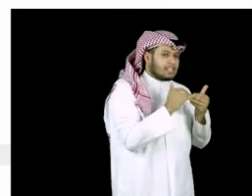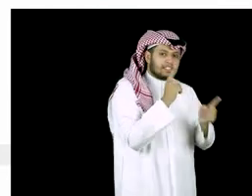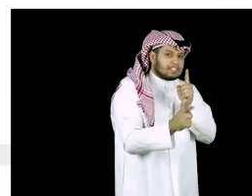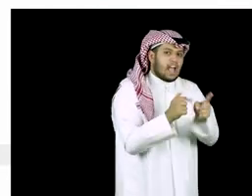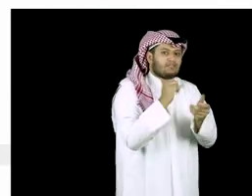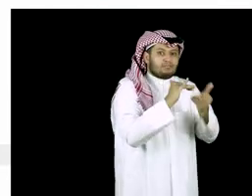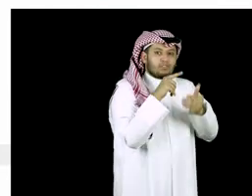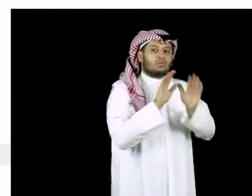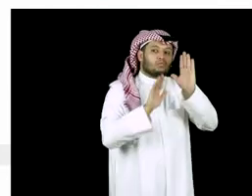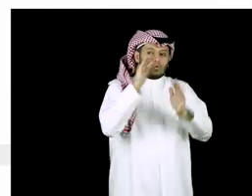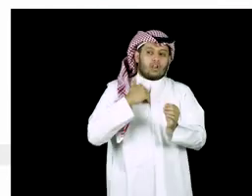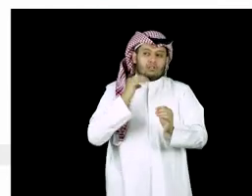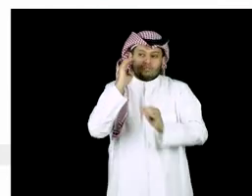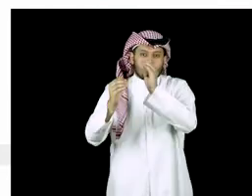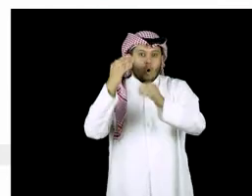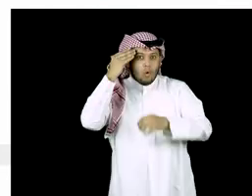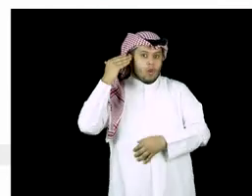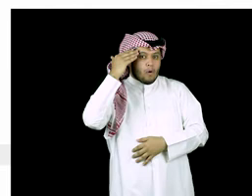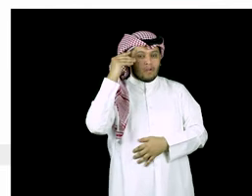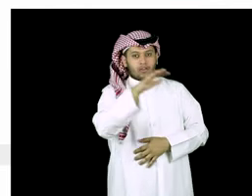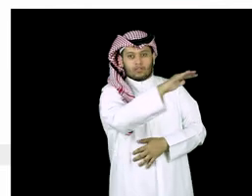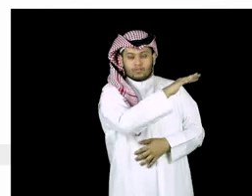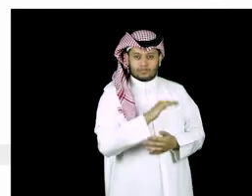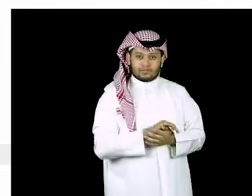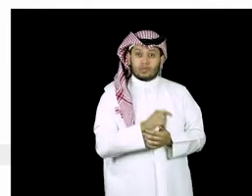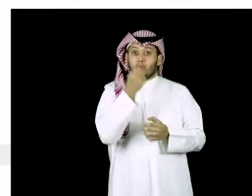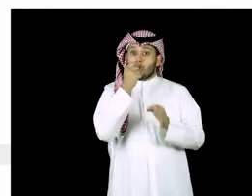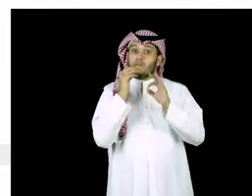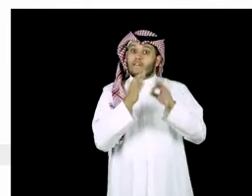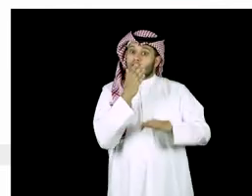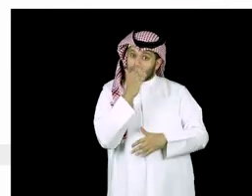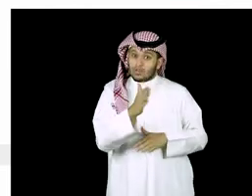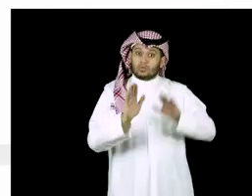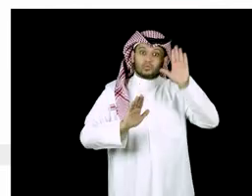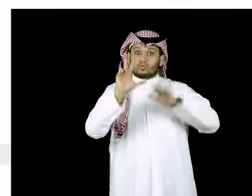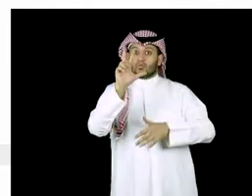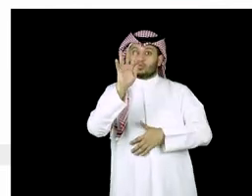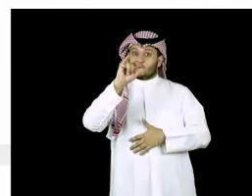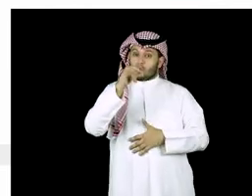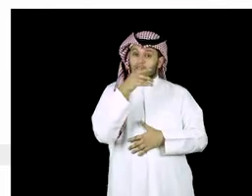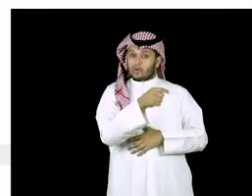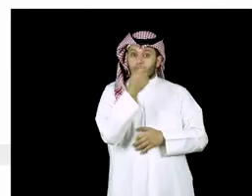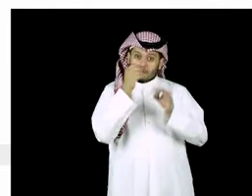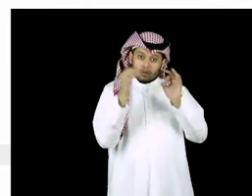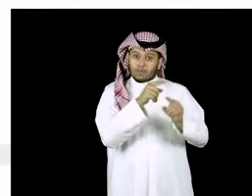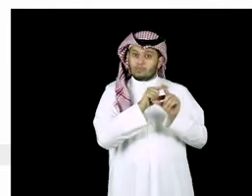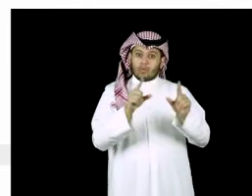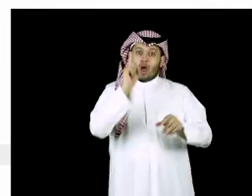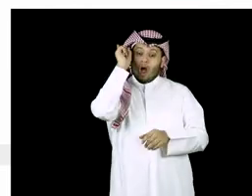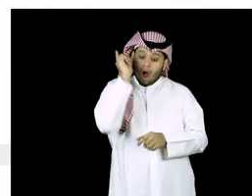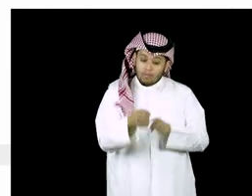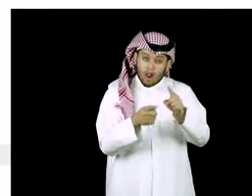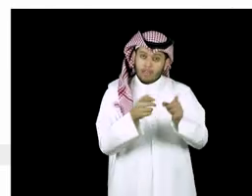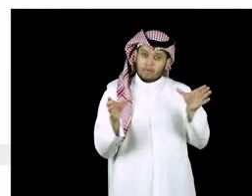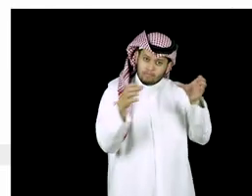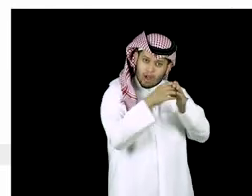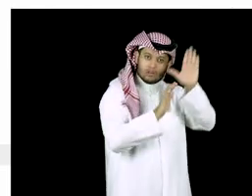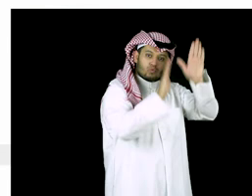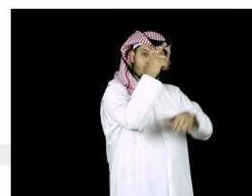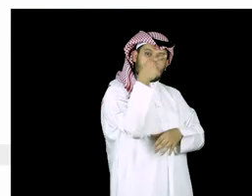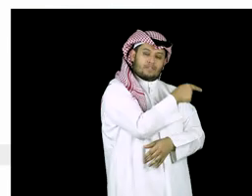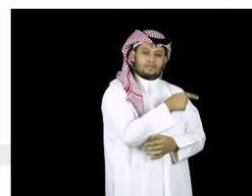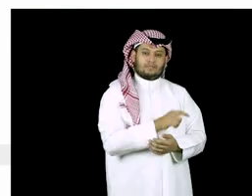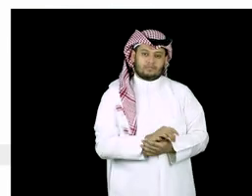للأمة. أدلة الشورى في القرآن قوله تعالى: وأمرهم شورى بينهم.